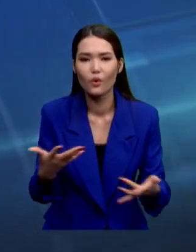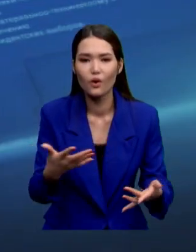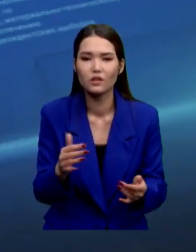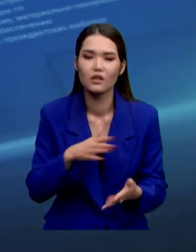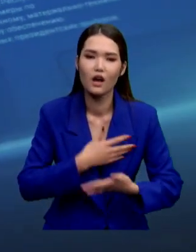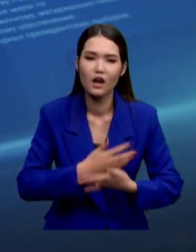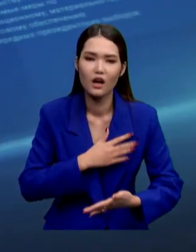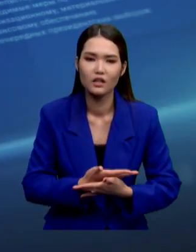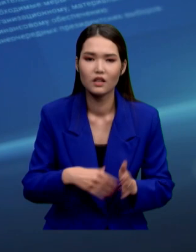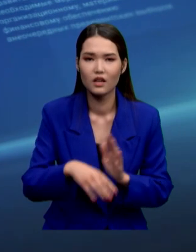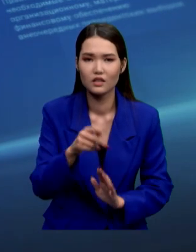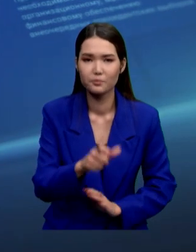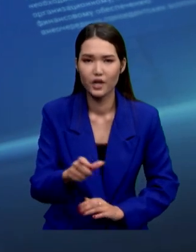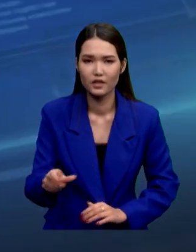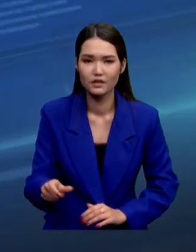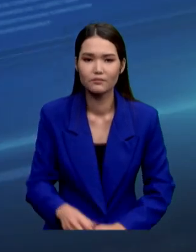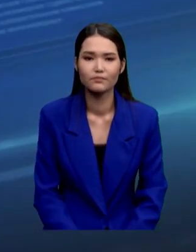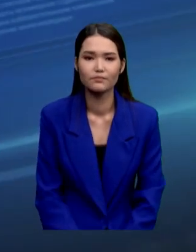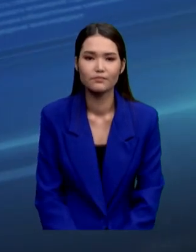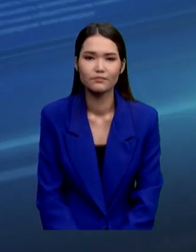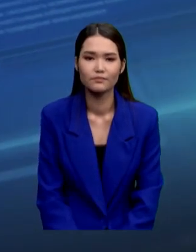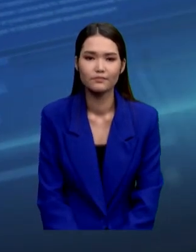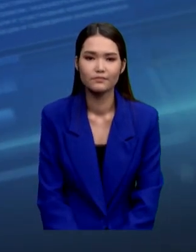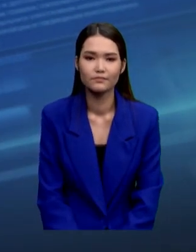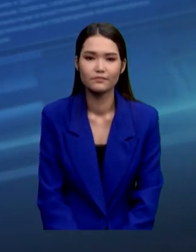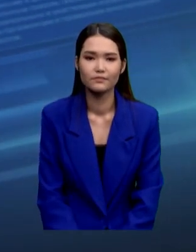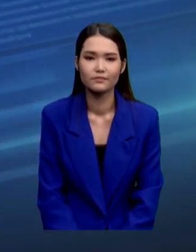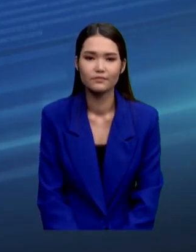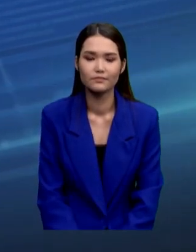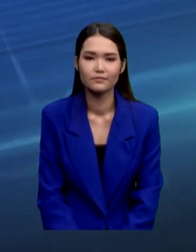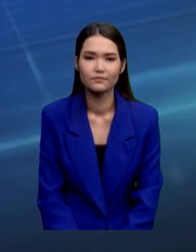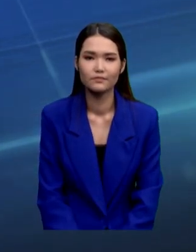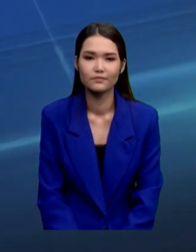активности избирателей. Мурат Жакеев, Ержан Утепкалиев, Атамикен Бизнес.